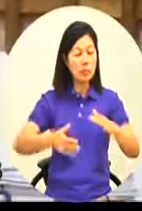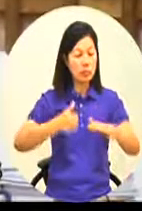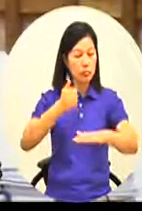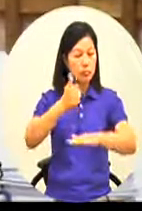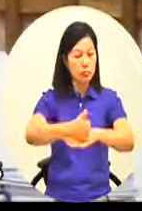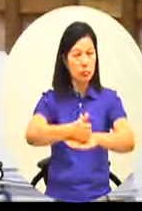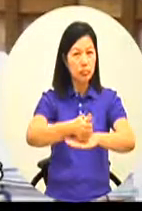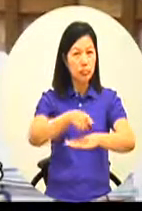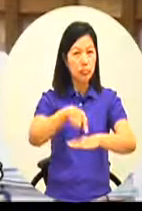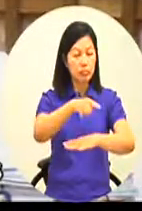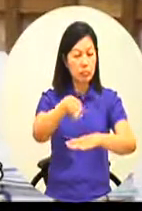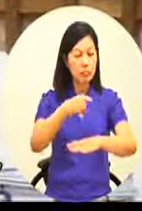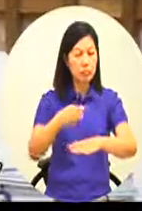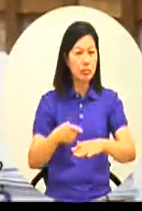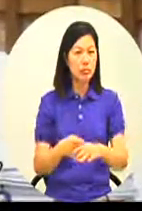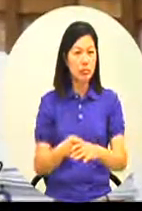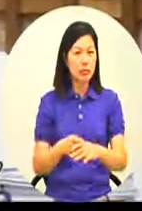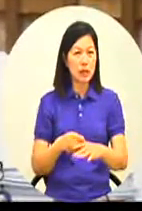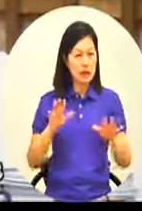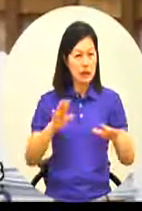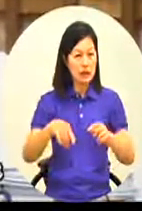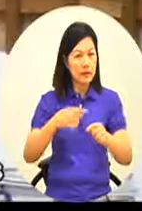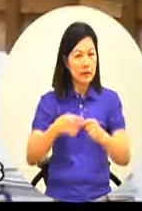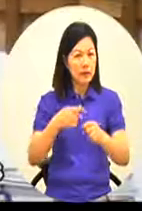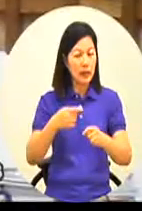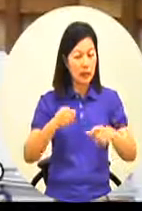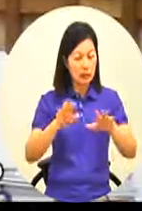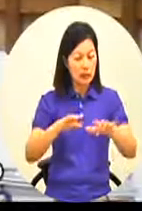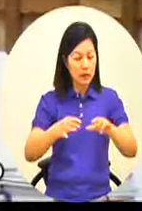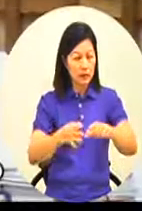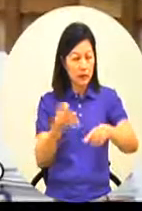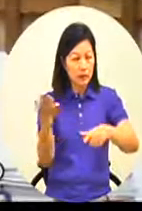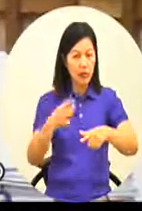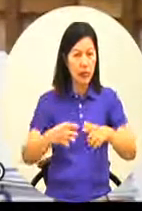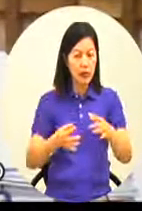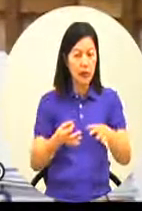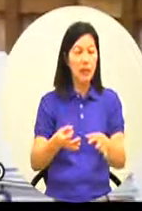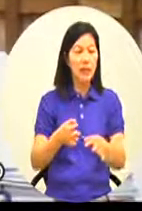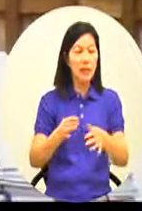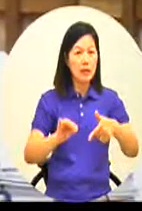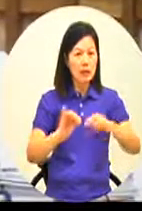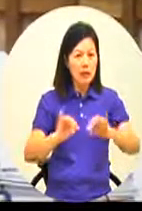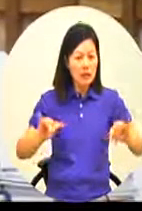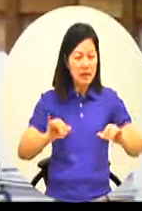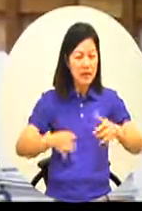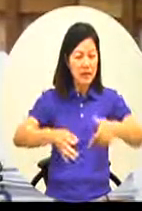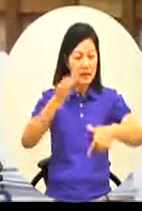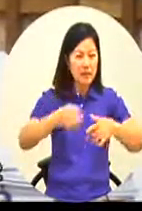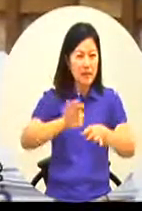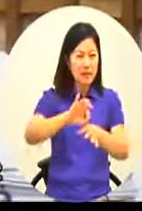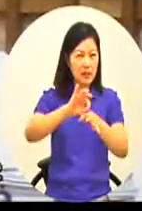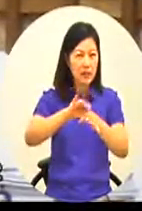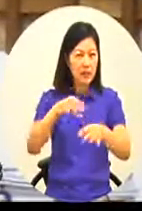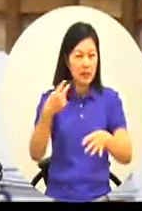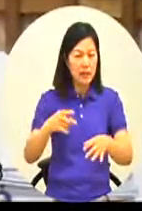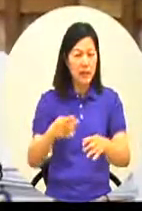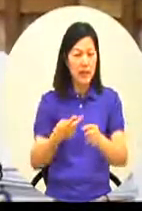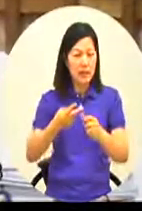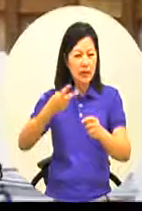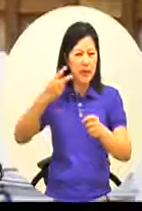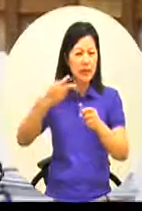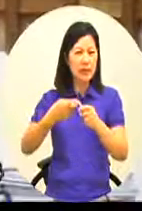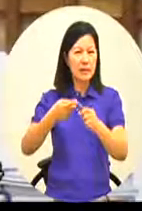县市伫今年度公告地价调整，不得低于伫准年啦，